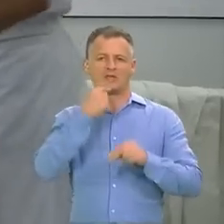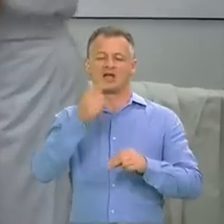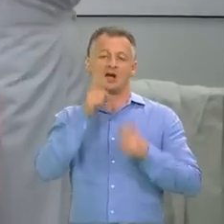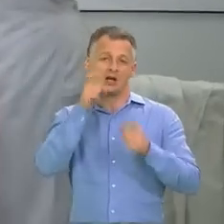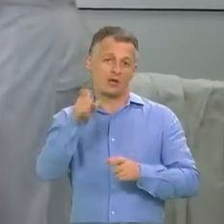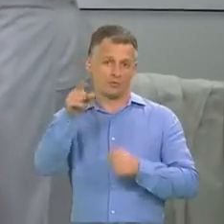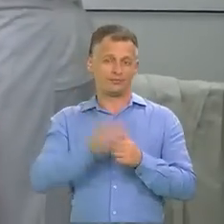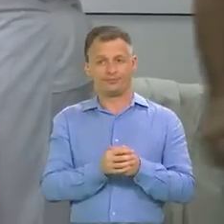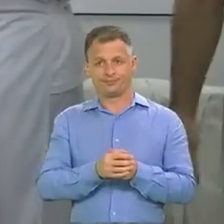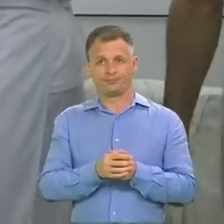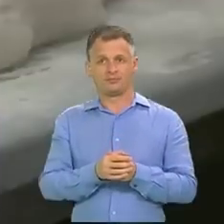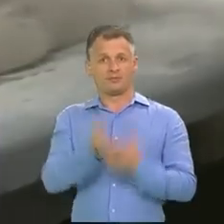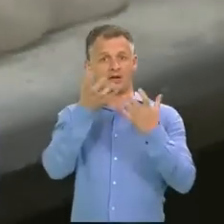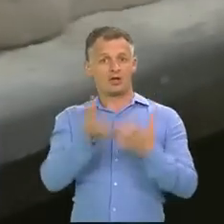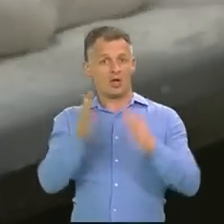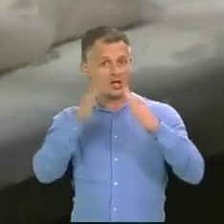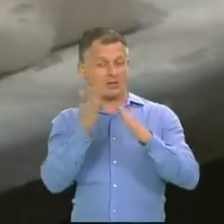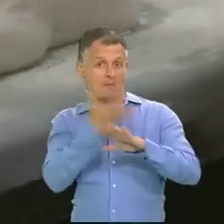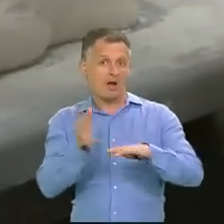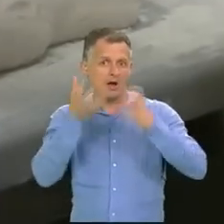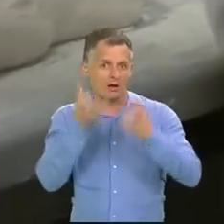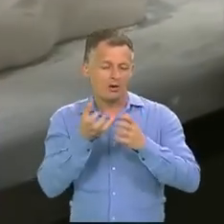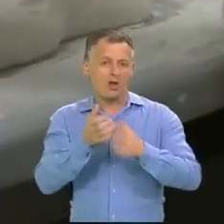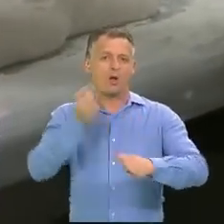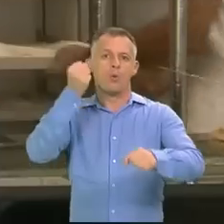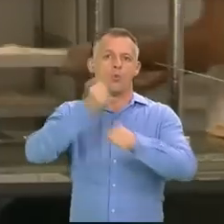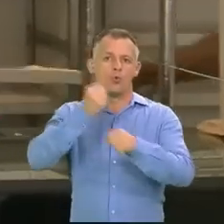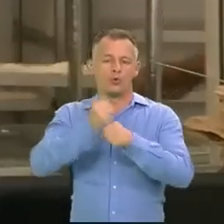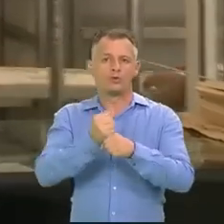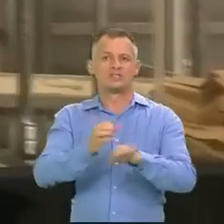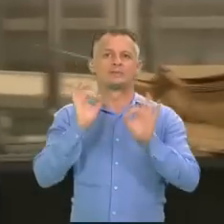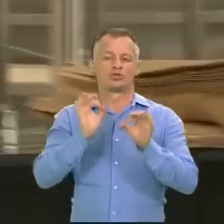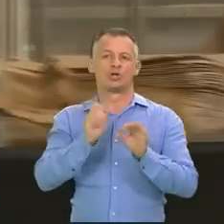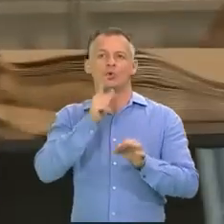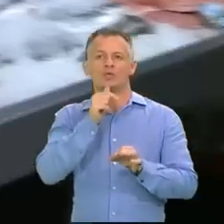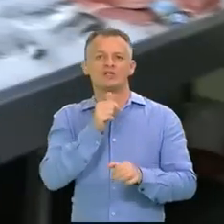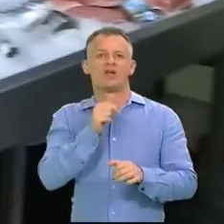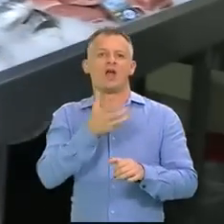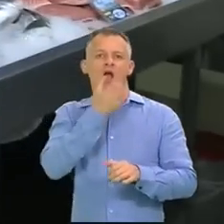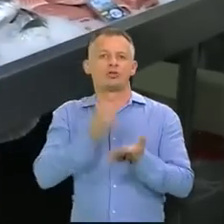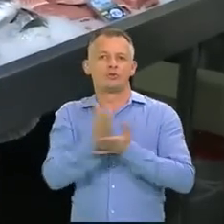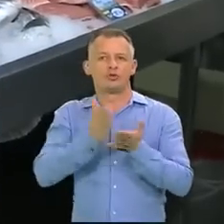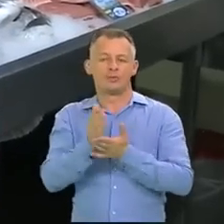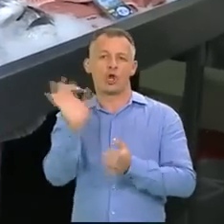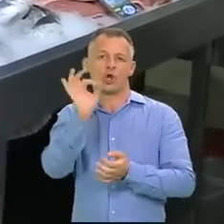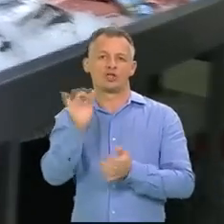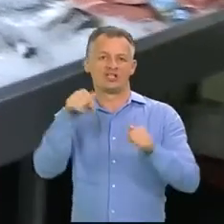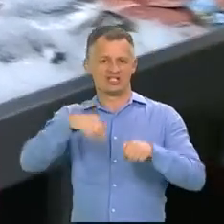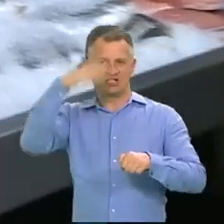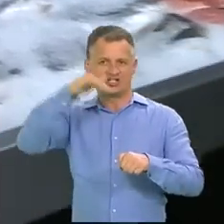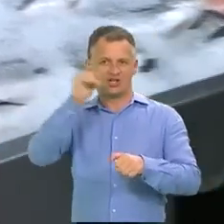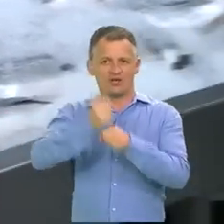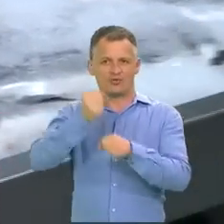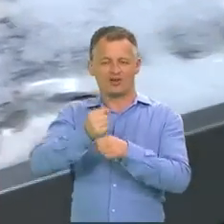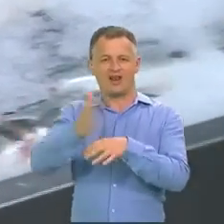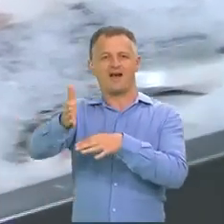Greu e în case, dar mai greu e la muncă, mai ales în brutării și covrigării, unde este foarte cald tot timpul. Norocoși sunt zilele acestea cei care lucrează